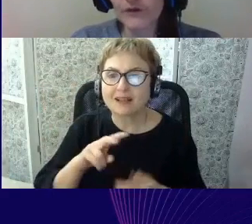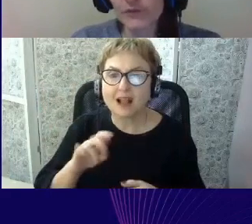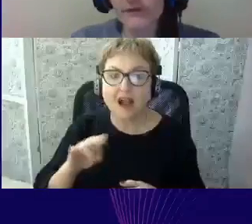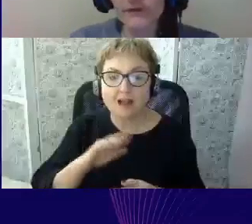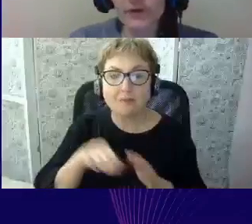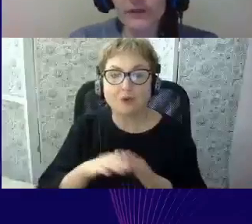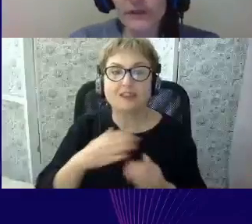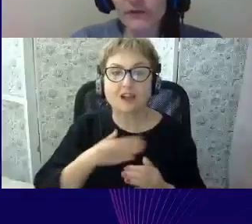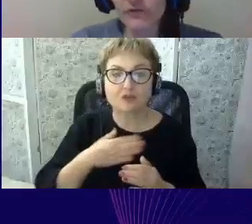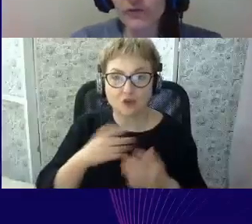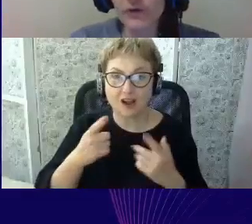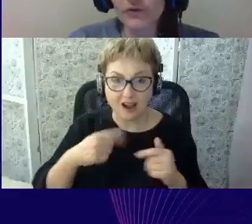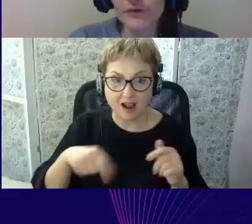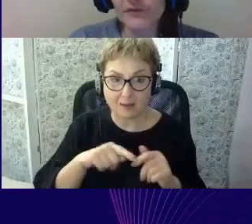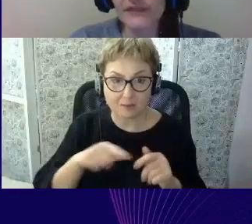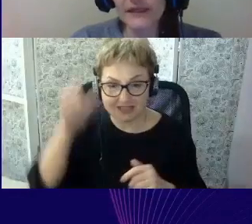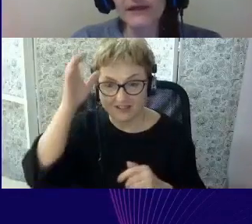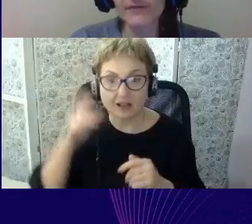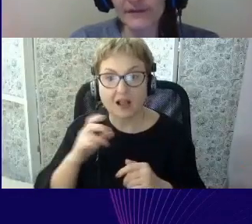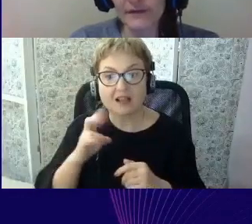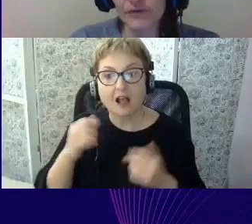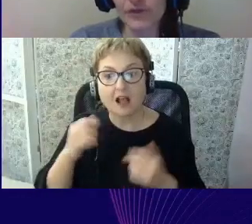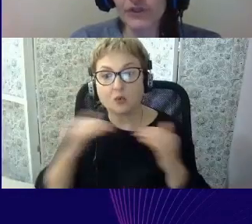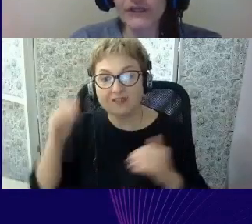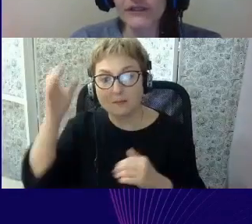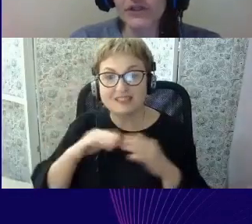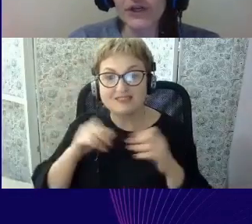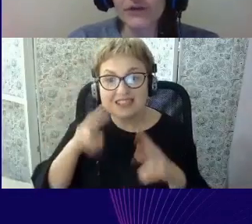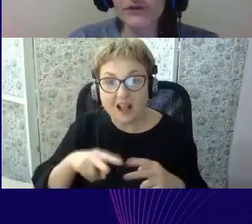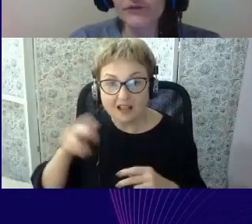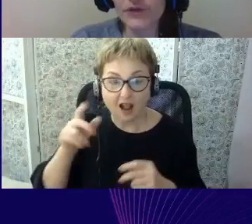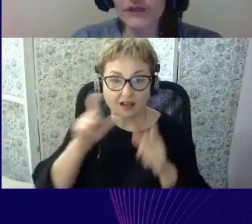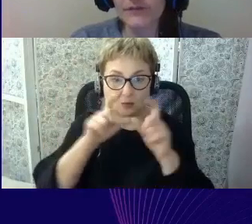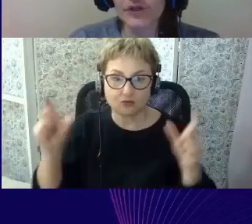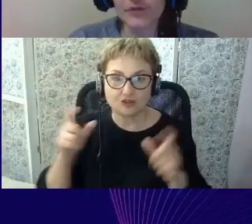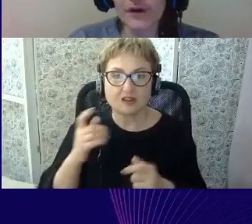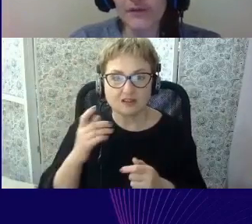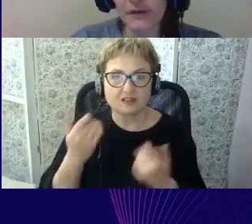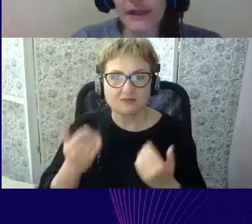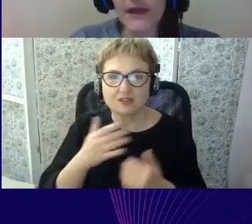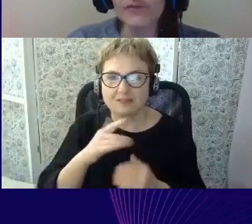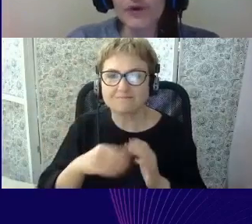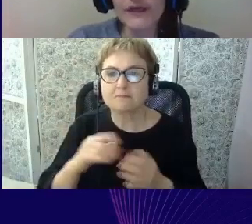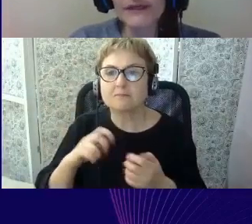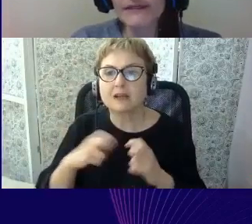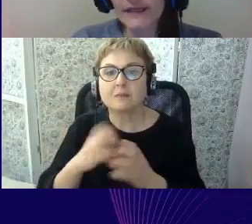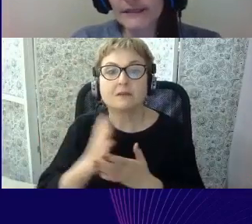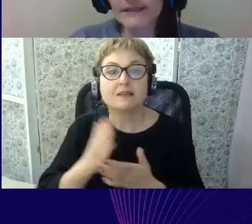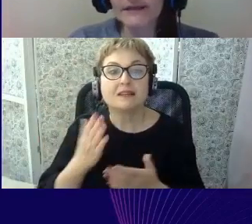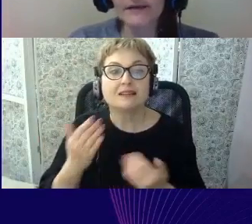адаптировать под свою образовательную организацию, то на уровне профессиональных образовательных учреждений, к сожалению, сегодня есть большой пробел.